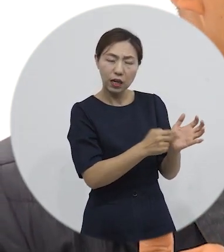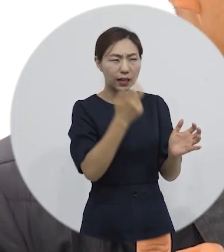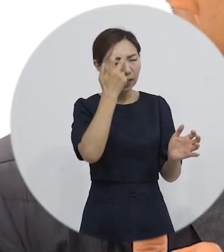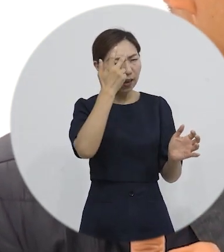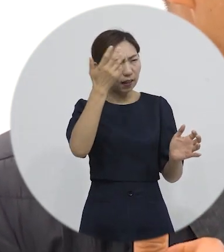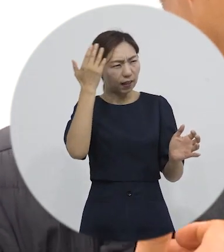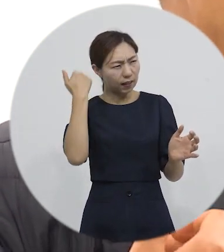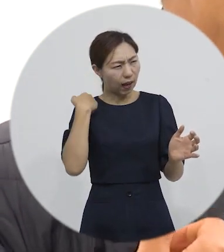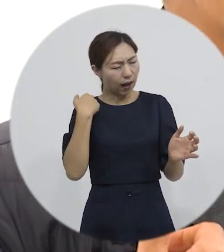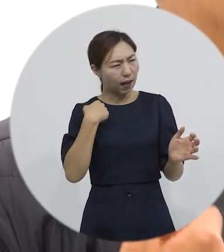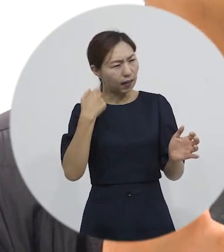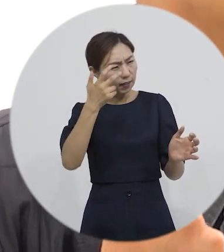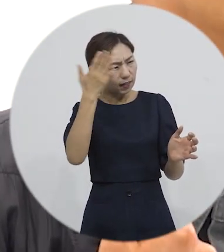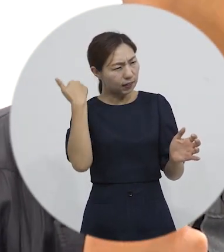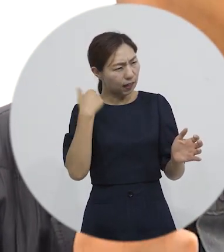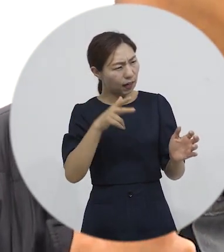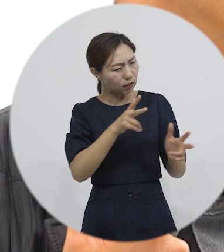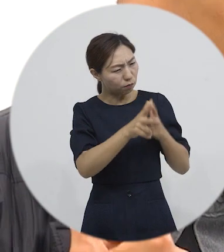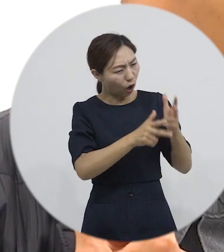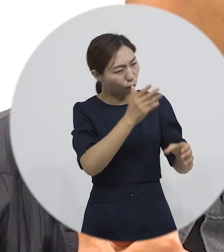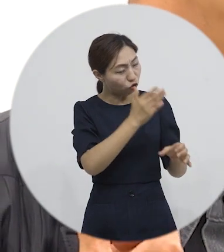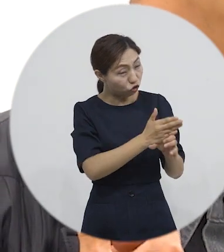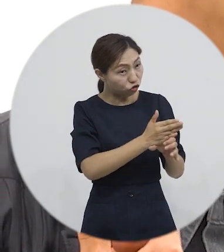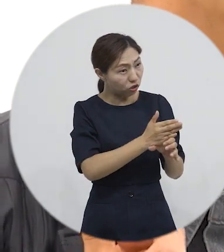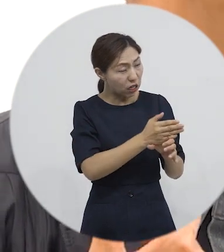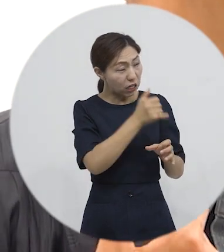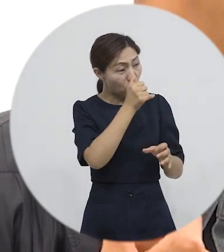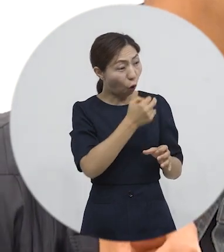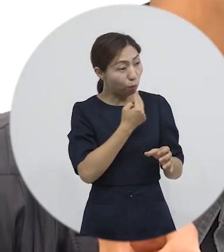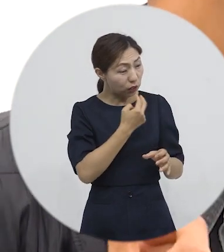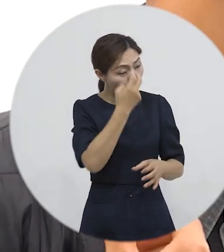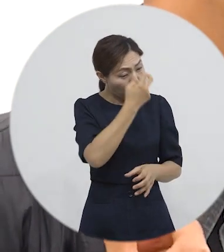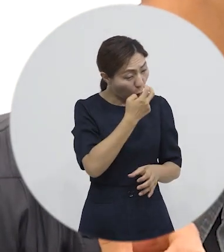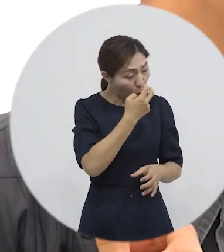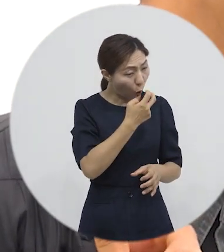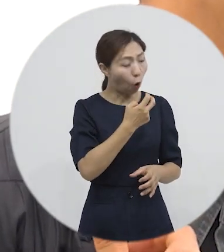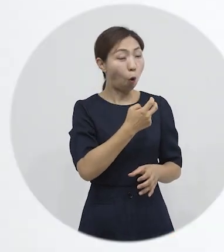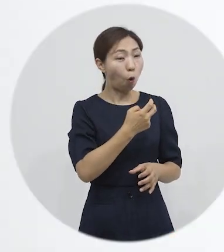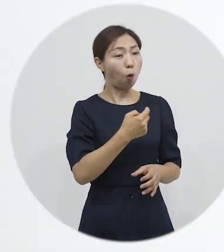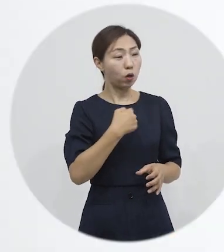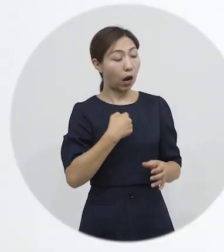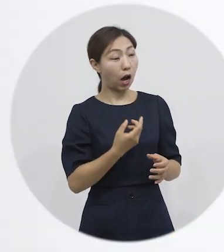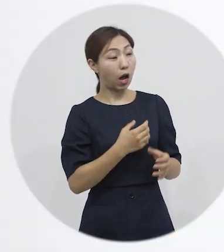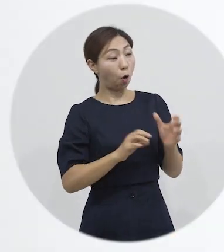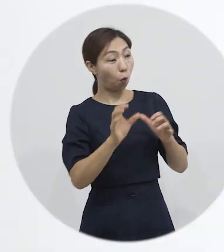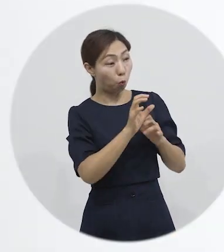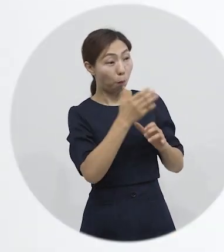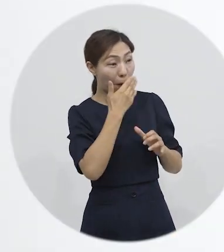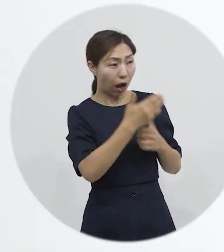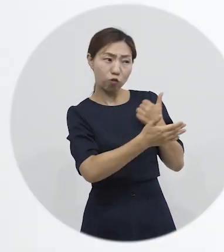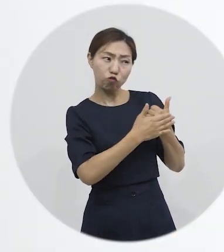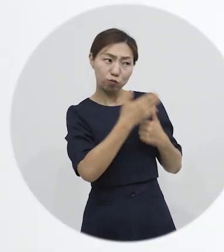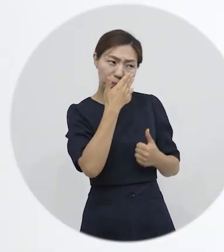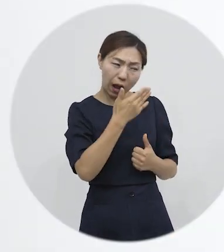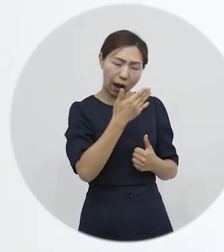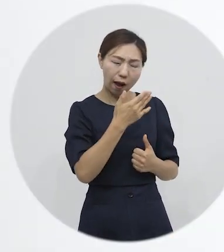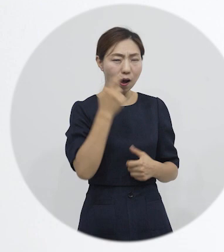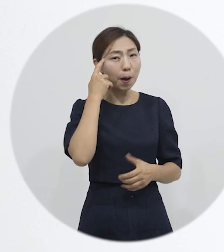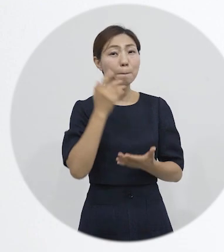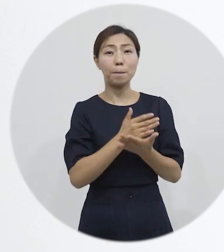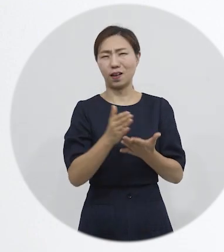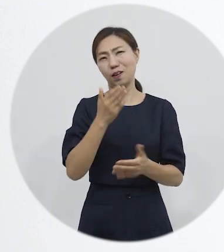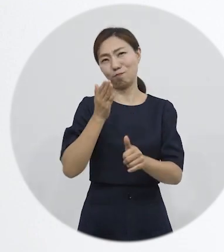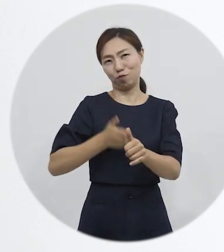있는지를 살펴보시면 훨씬 더 사업을 구체화하는데 도움을 받을 수 있습니다. 그러니까 가급적이면